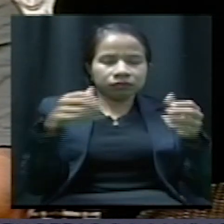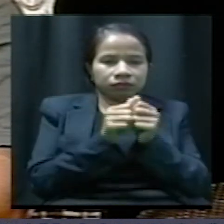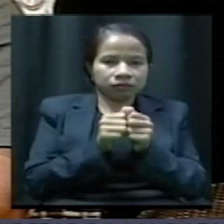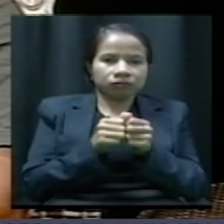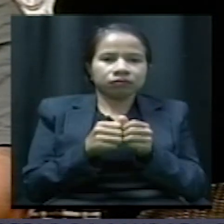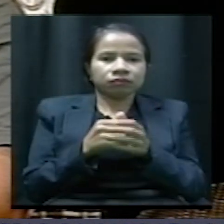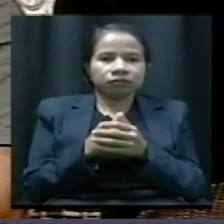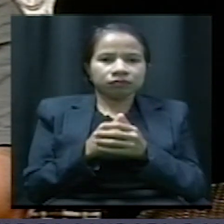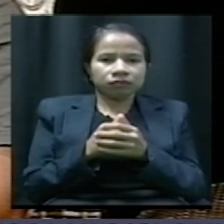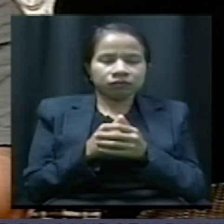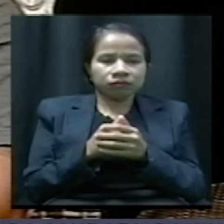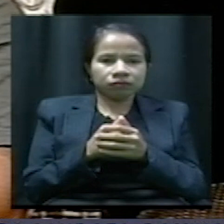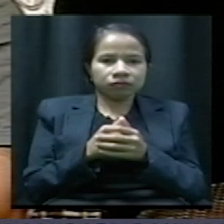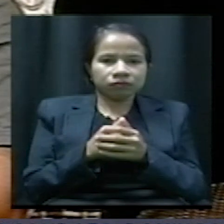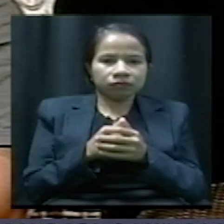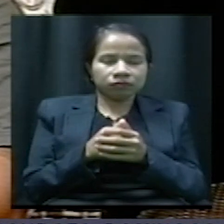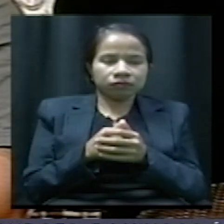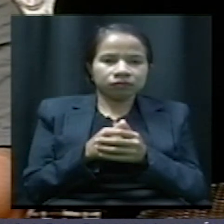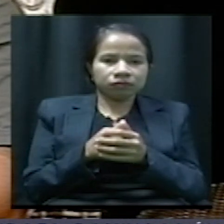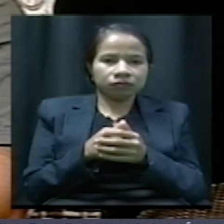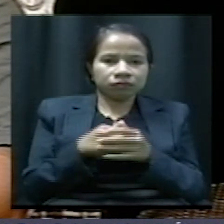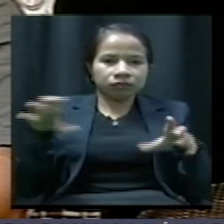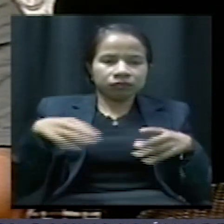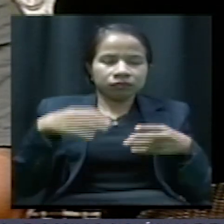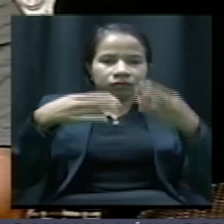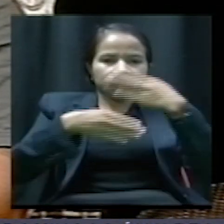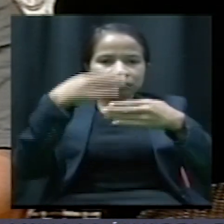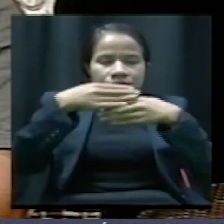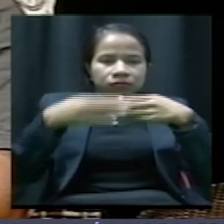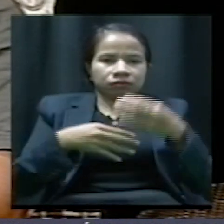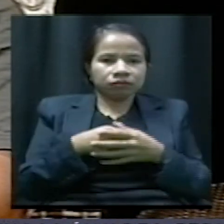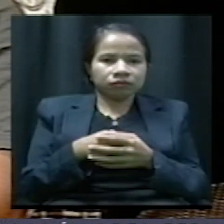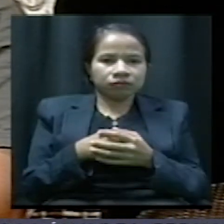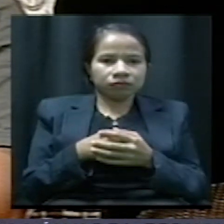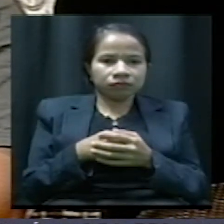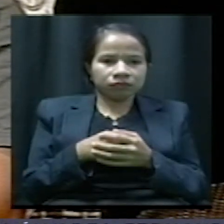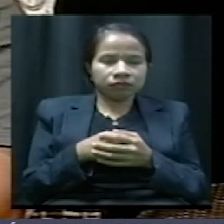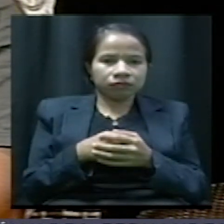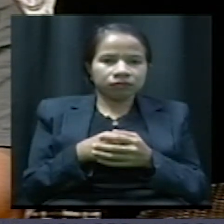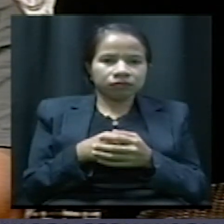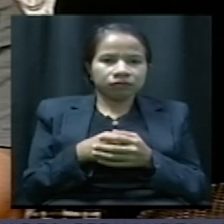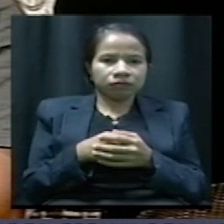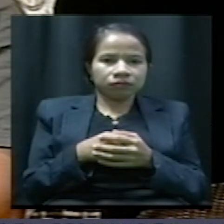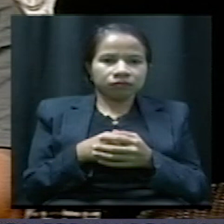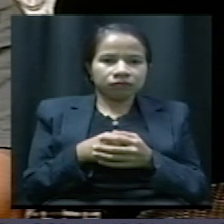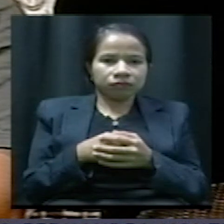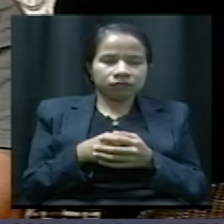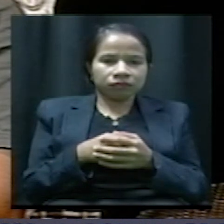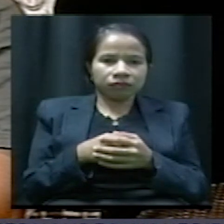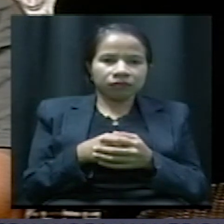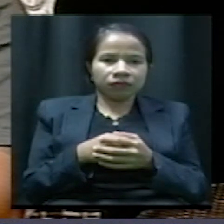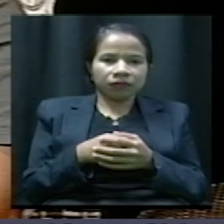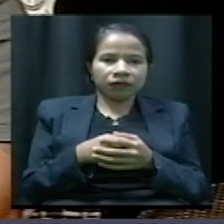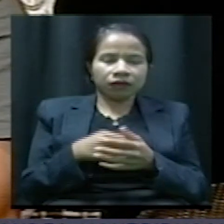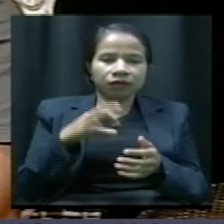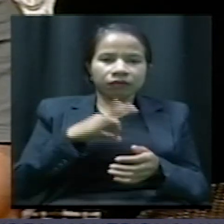participa ia proyekto de construção Hilton ia fatuhara ne ne ho konsang deficiente ini to